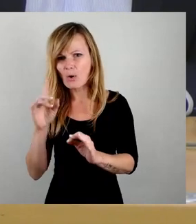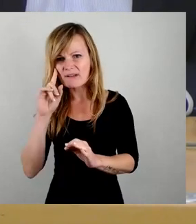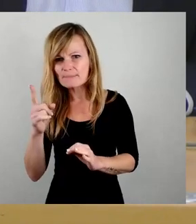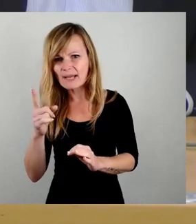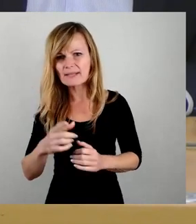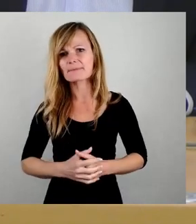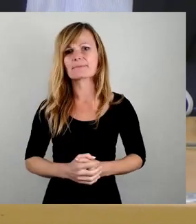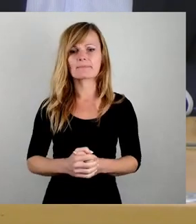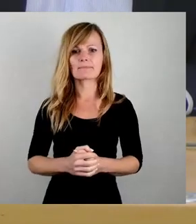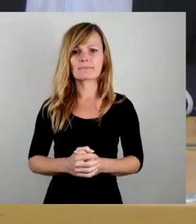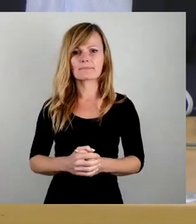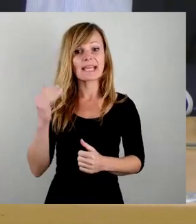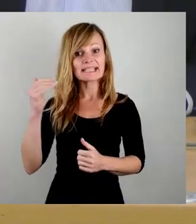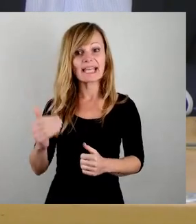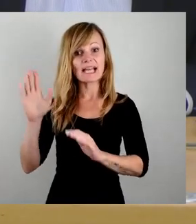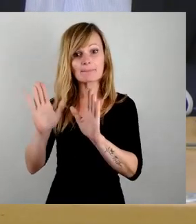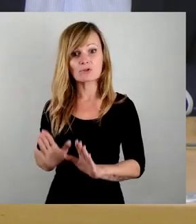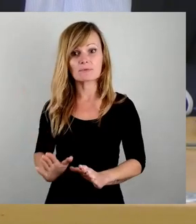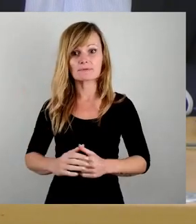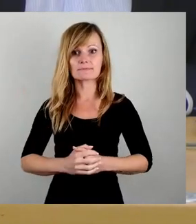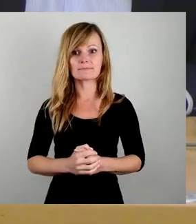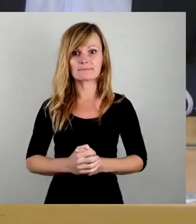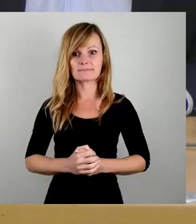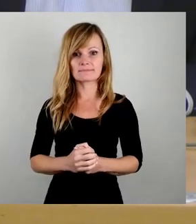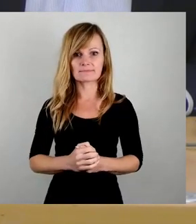Jede Abstimmung. Jede Abstimmung. Ne?